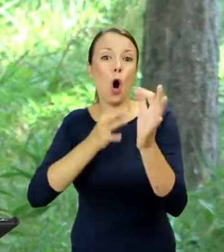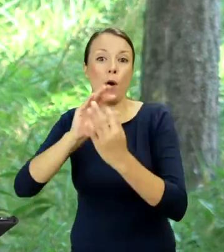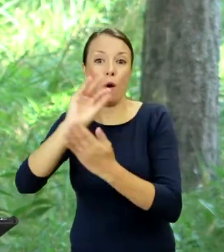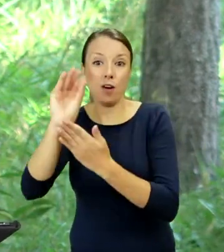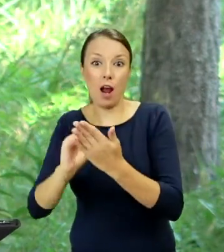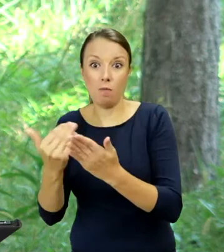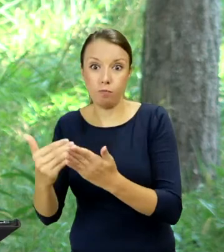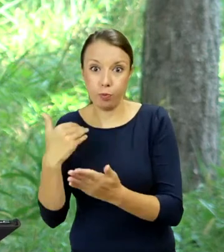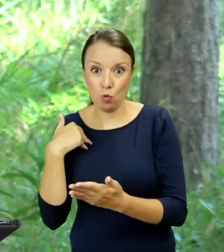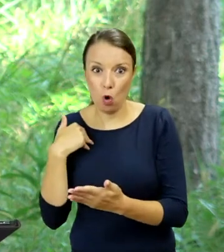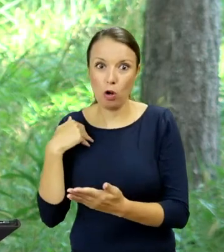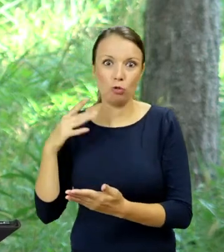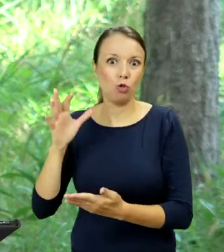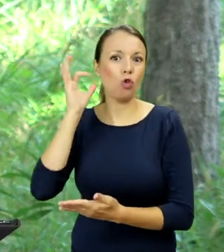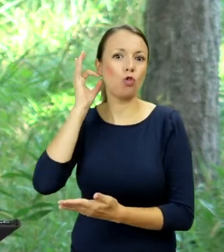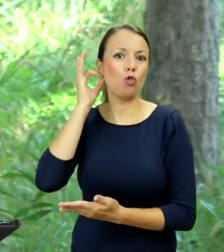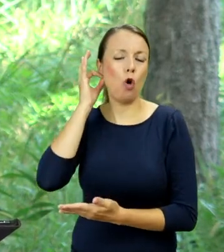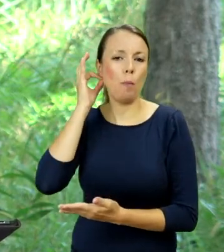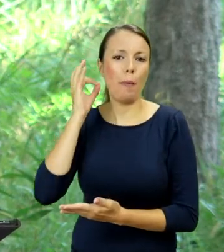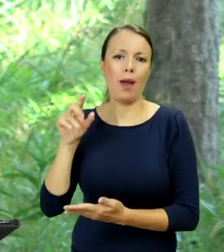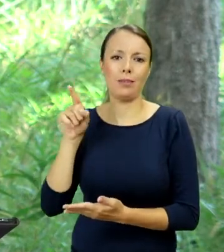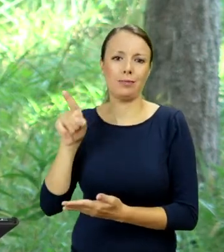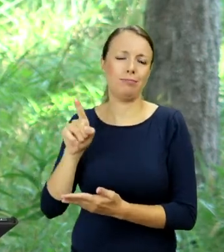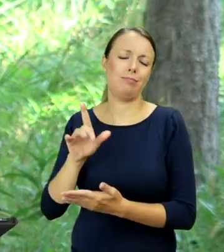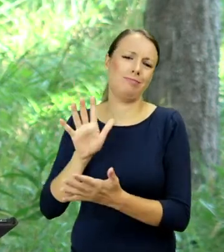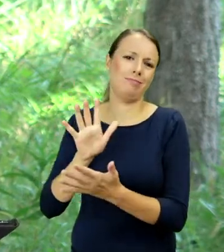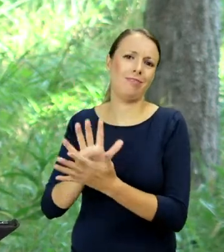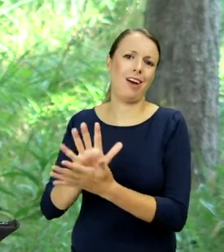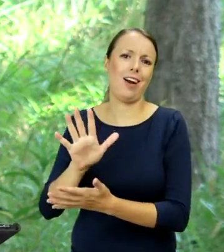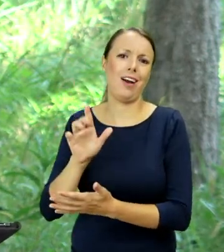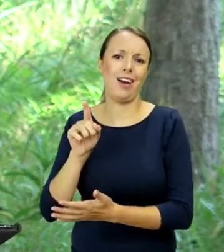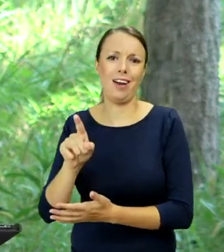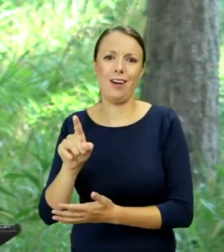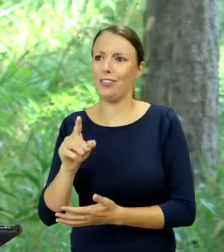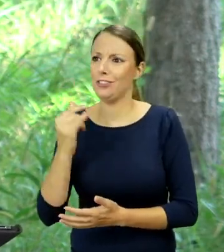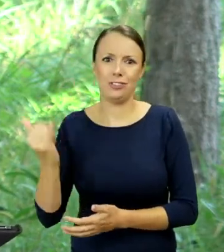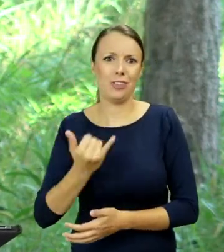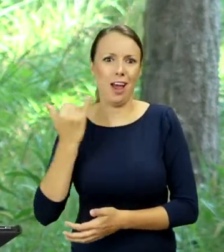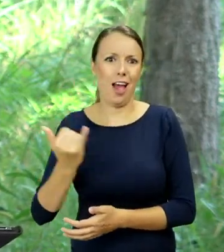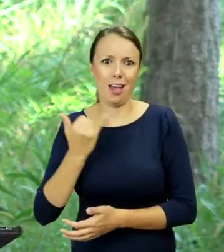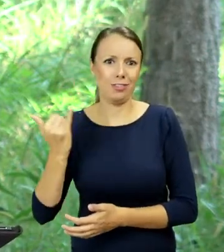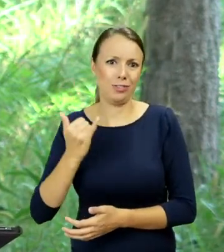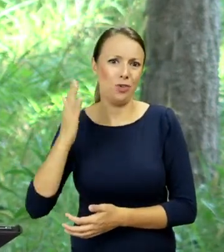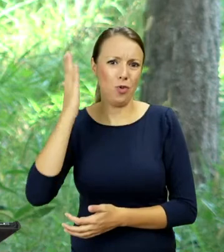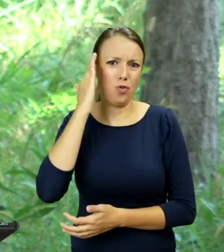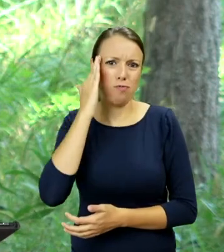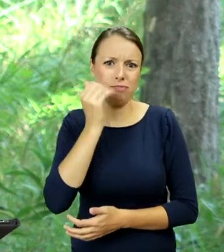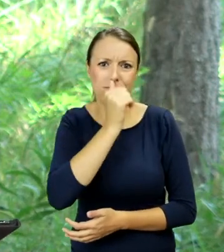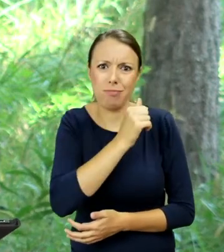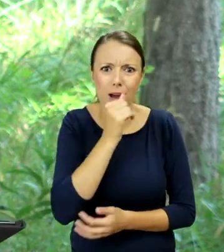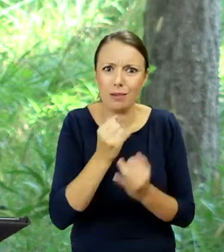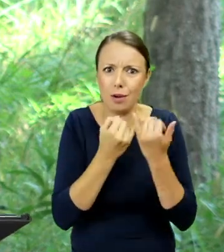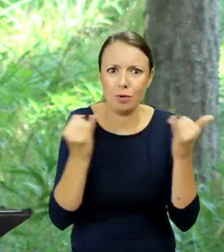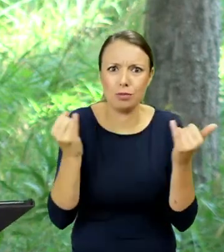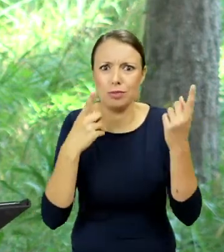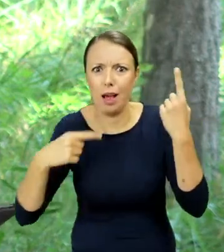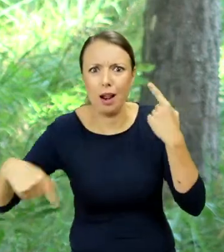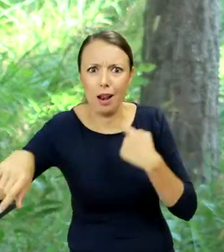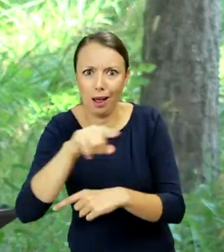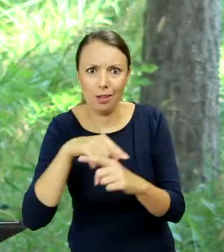wiecznych, nieubłaganych i nieuleczalnych spiskowców i robiły